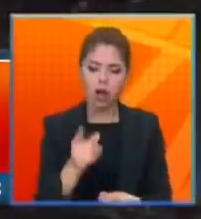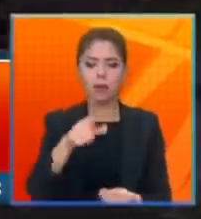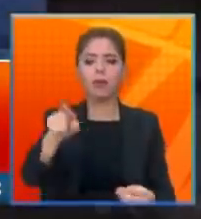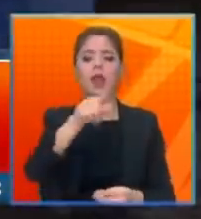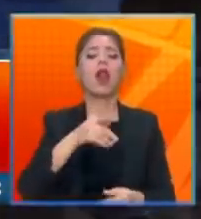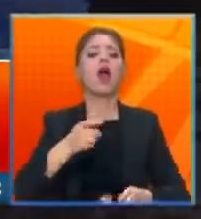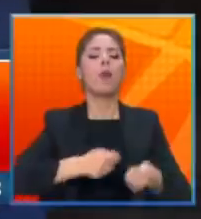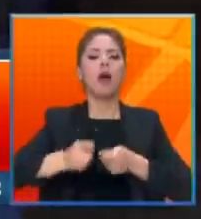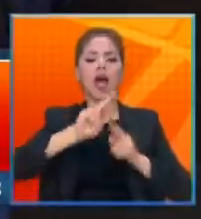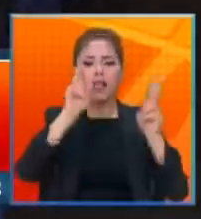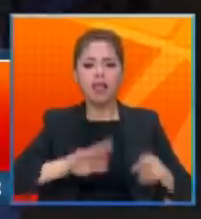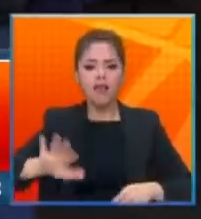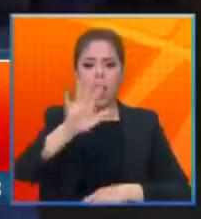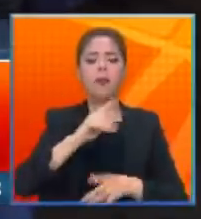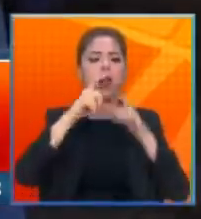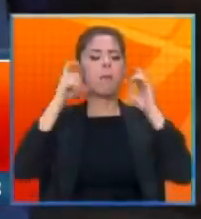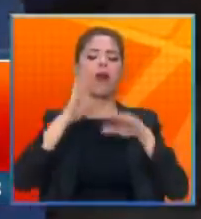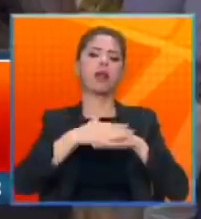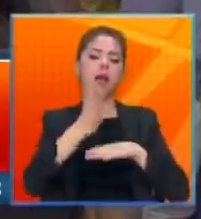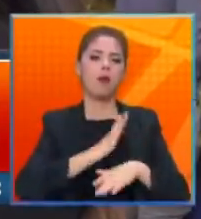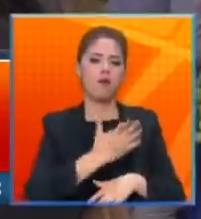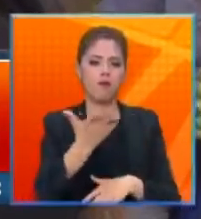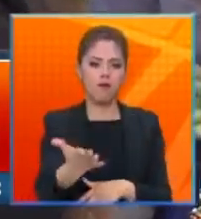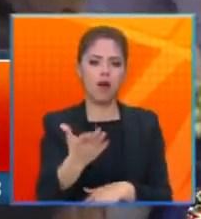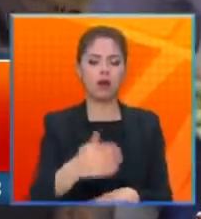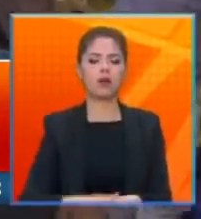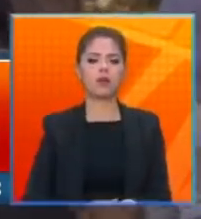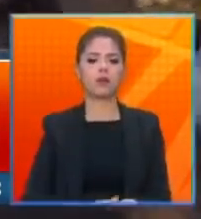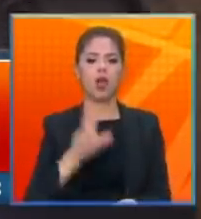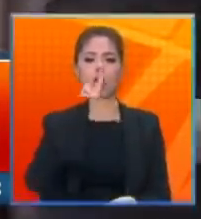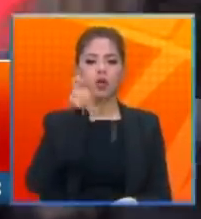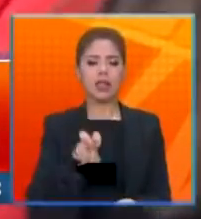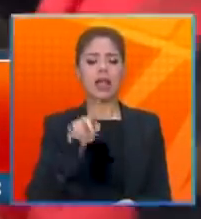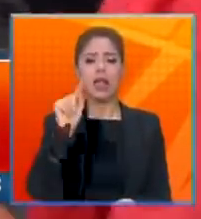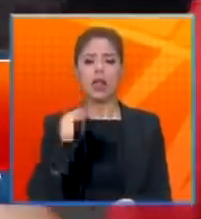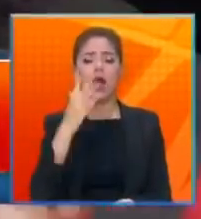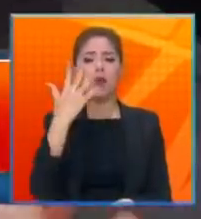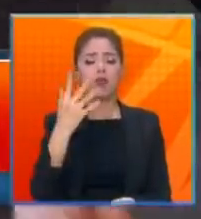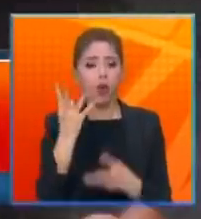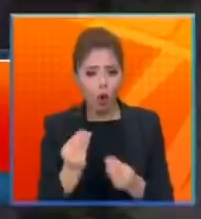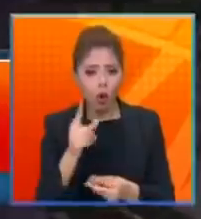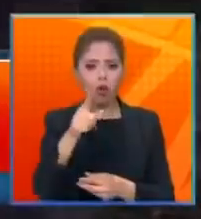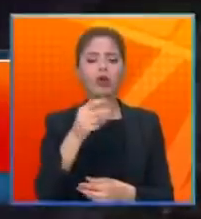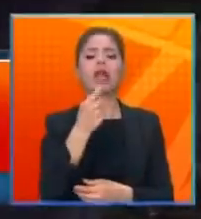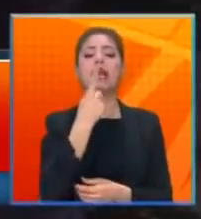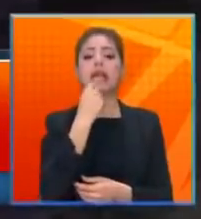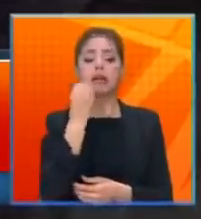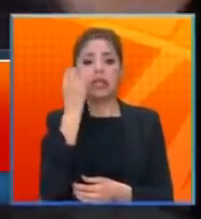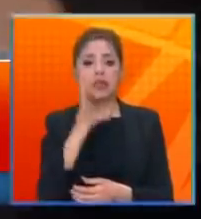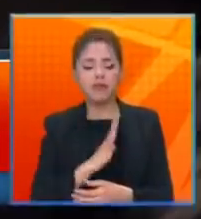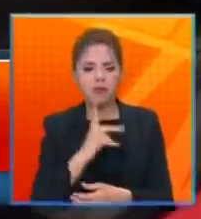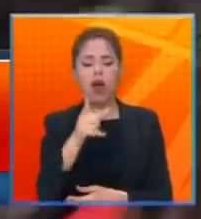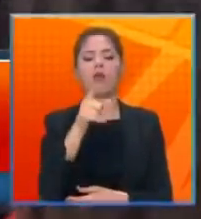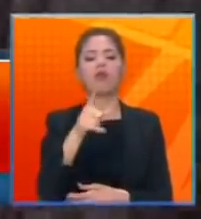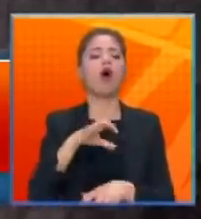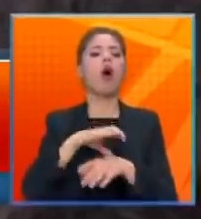tüm esnaf da şu anda maskelerini takmış durumda. 38.5 dereceye çıktığı zaman zaten burada sinyal veriyor. Kırmızı sinyal geliyor. Yönlendiriyoruz.